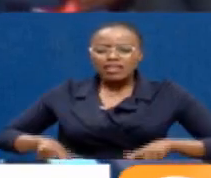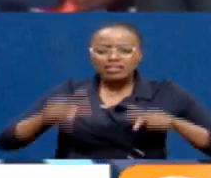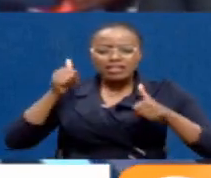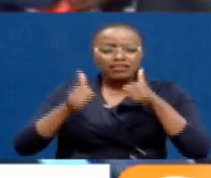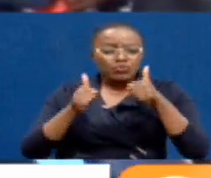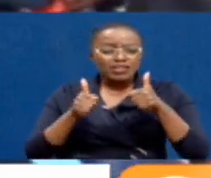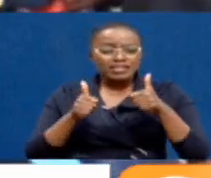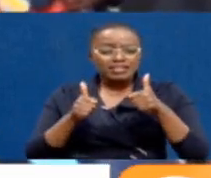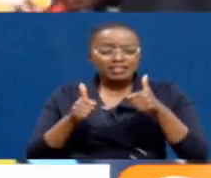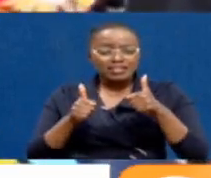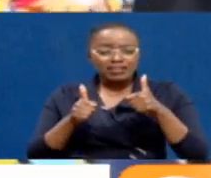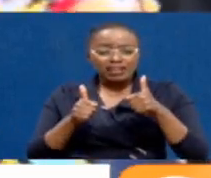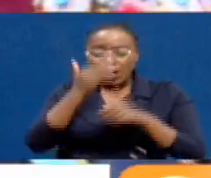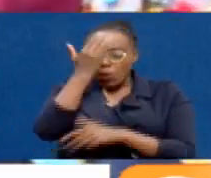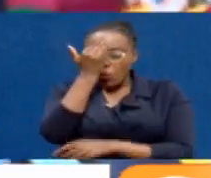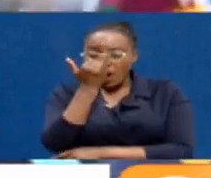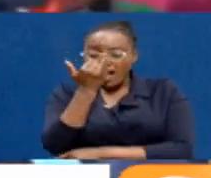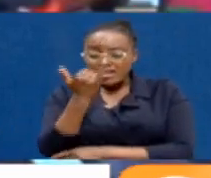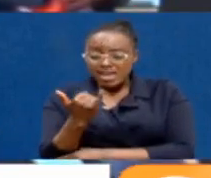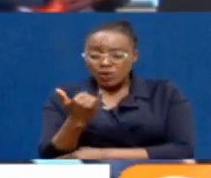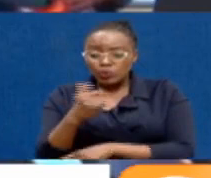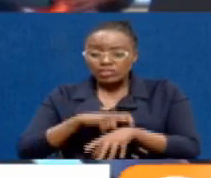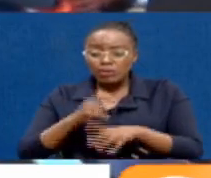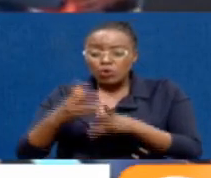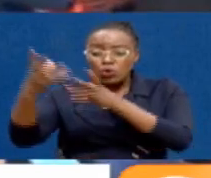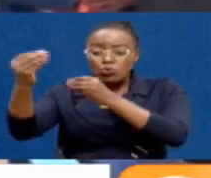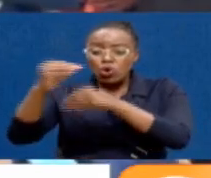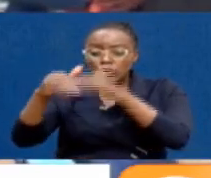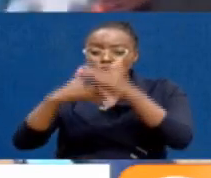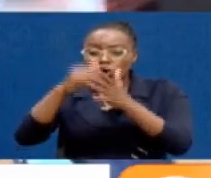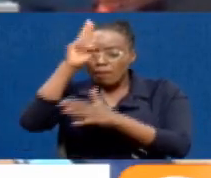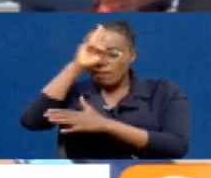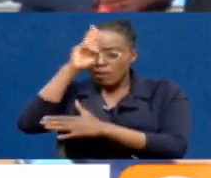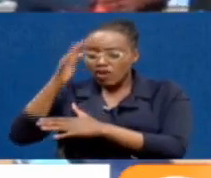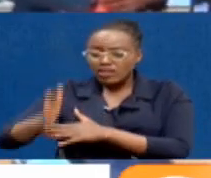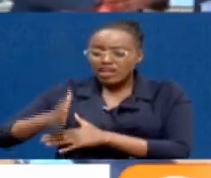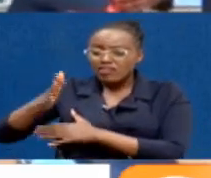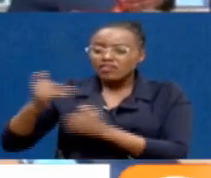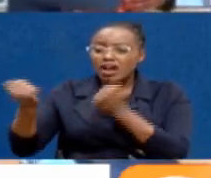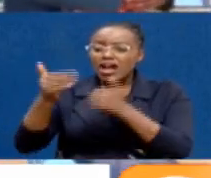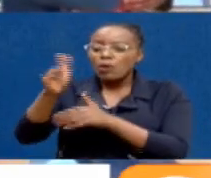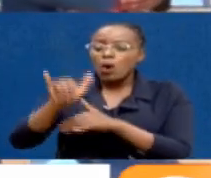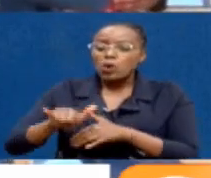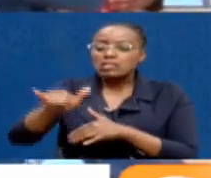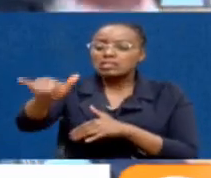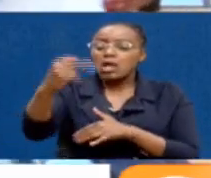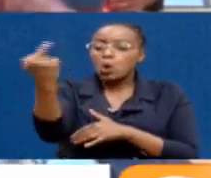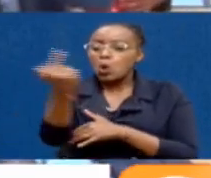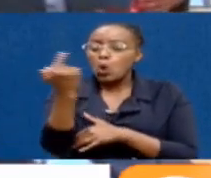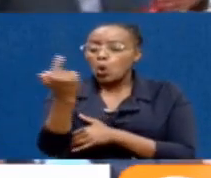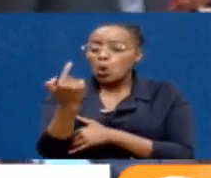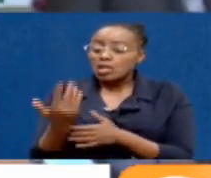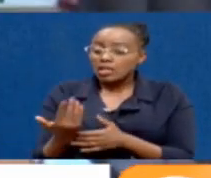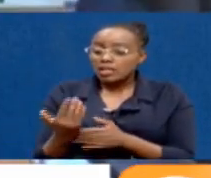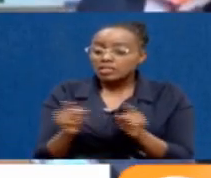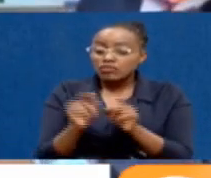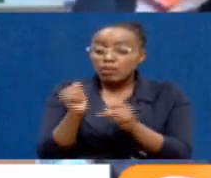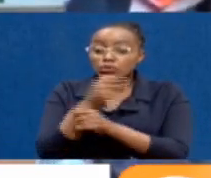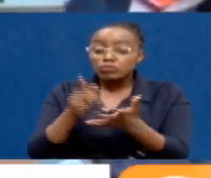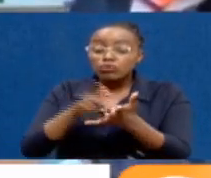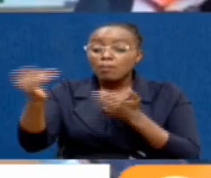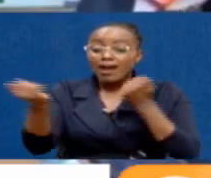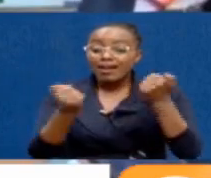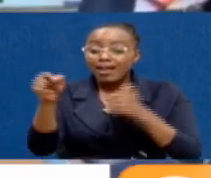tunapitia? Mtoto saa hii nikitoka mkienda police station na Ivasha, gari zetu zinakaa kama decoration. Hata wajui vile tulinunua hiyo